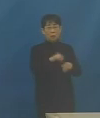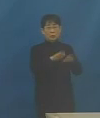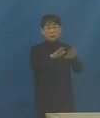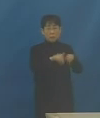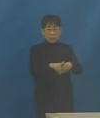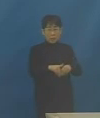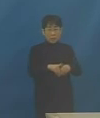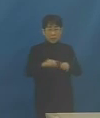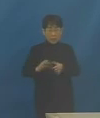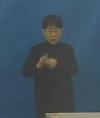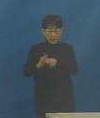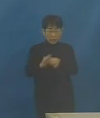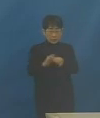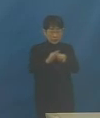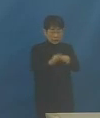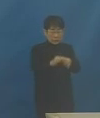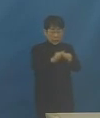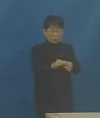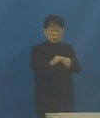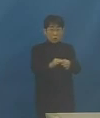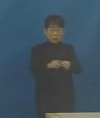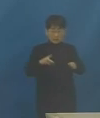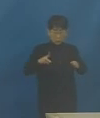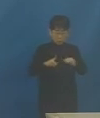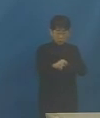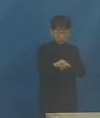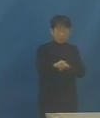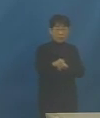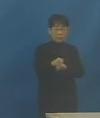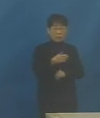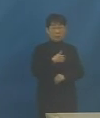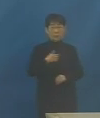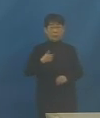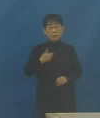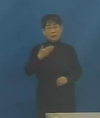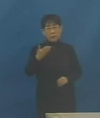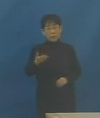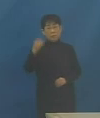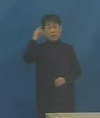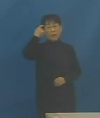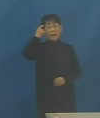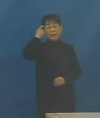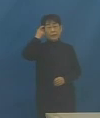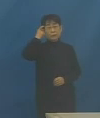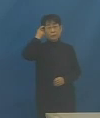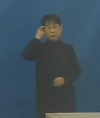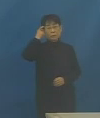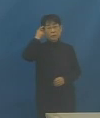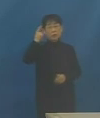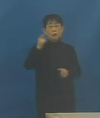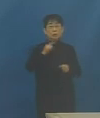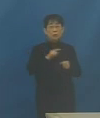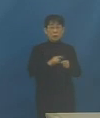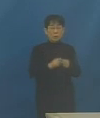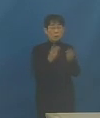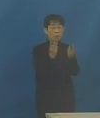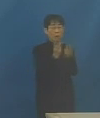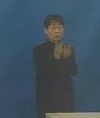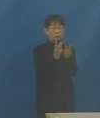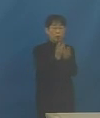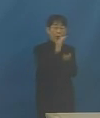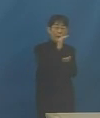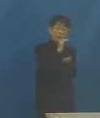ことができるのではないかと考えておりますそれによってそう数を減らすことができる